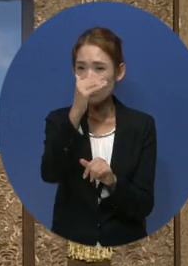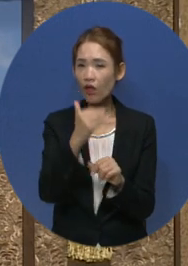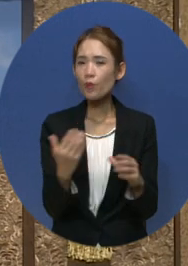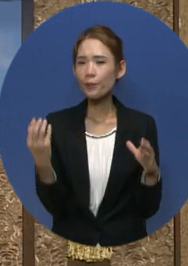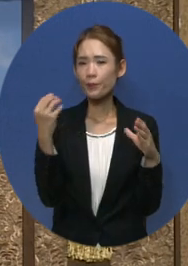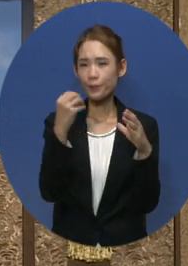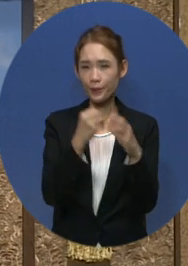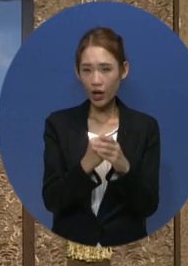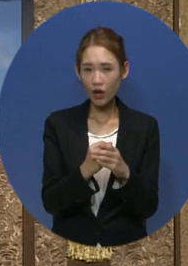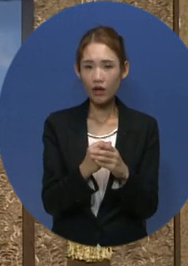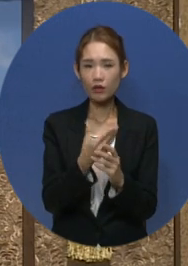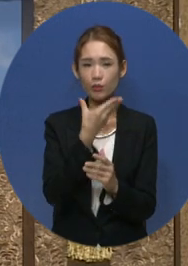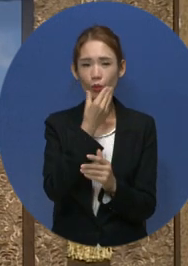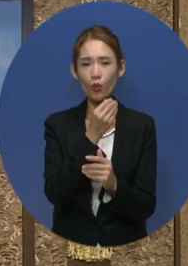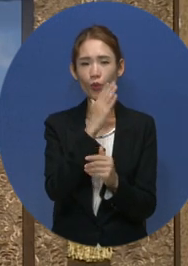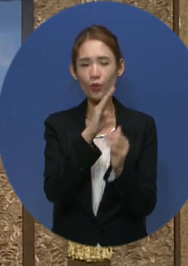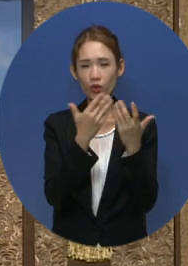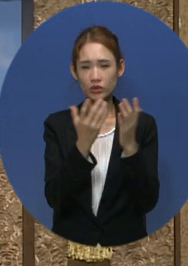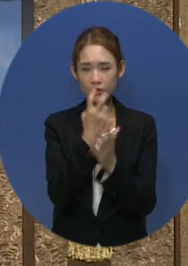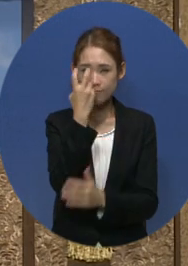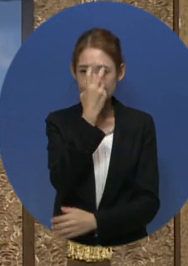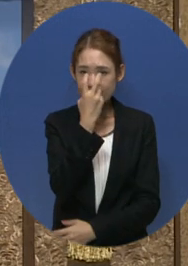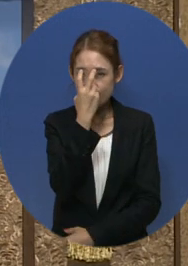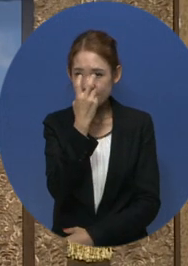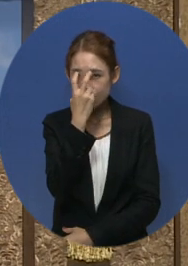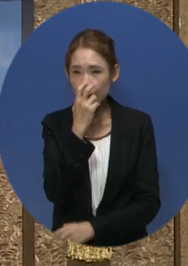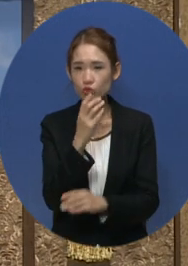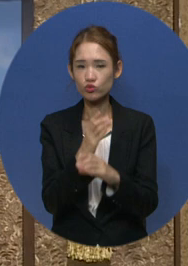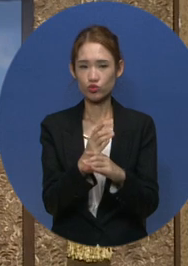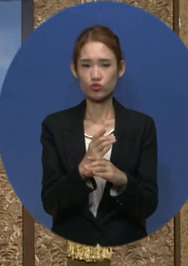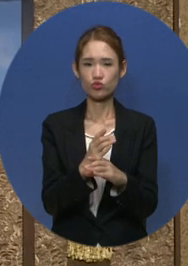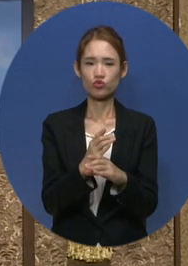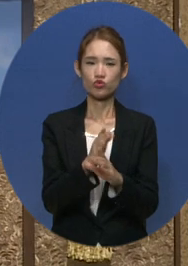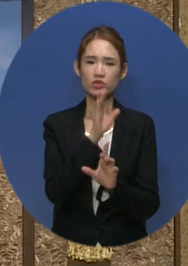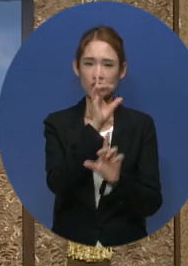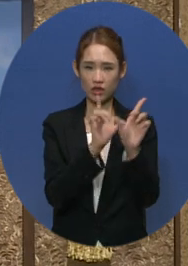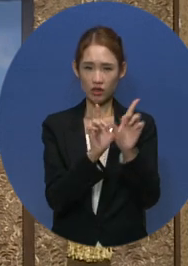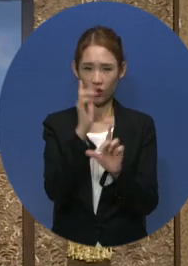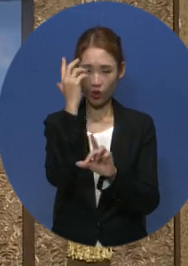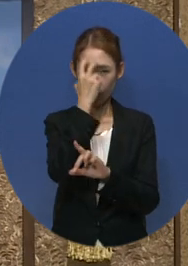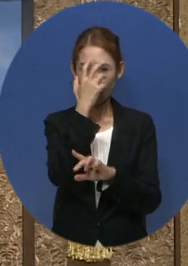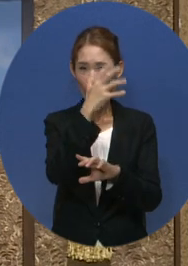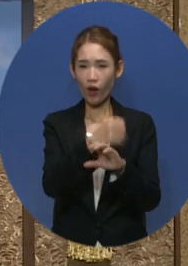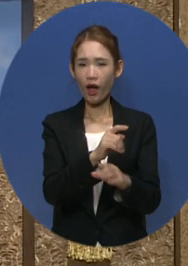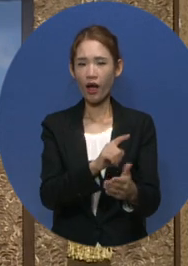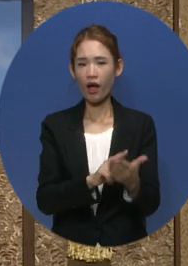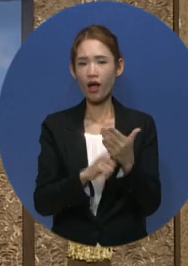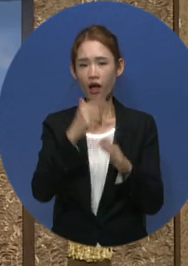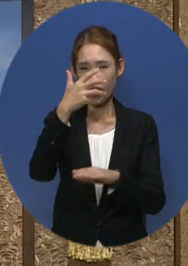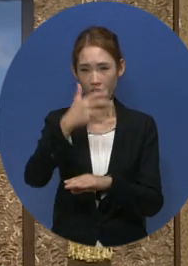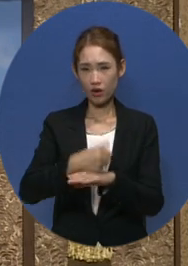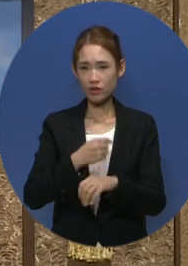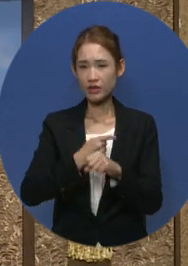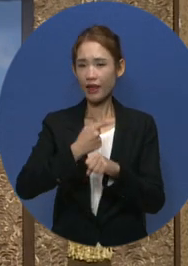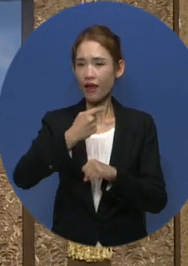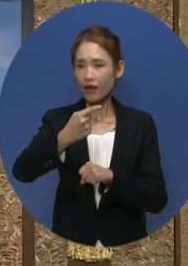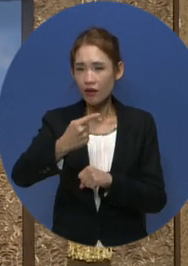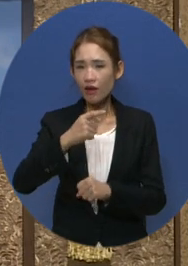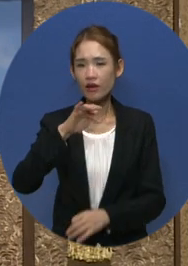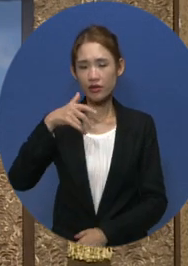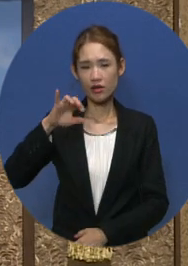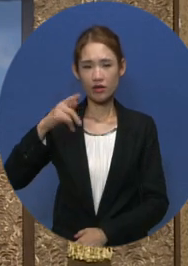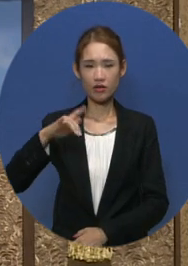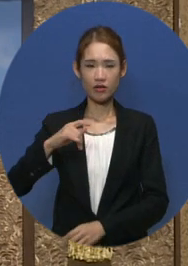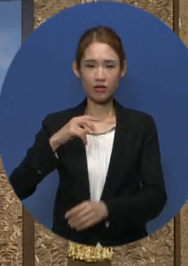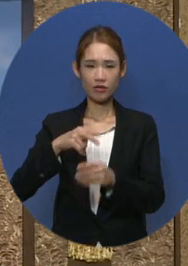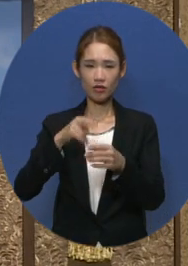금년에 보건복지부에서 실태조사하고 있습니다. 실태조사. 이제 이 실태조사 결과를 가지고 내년쯤에 이제 헬런케어 센터를